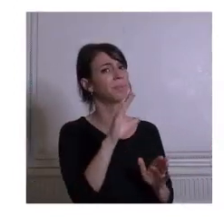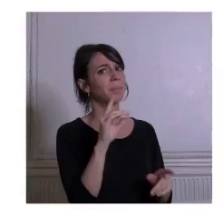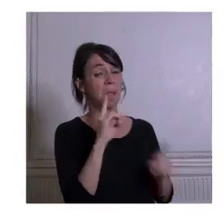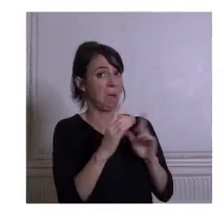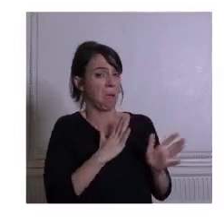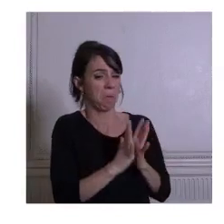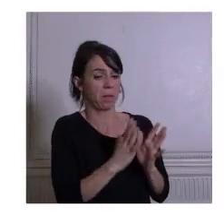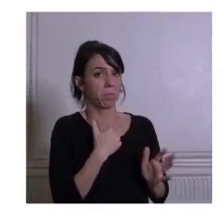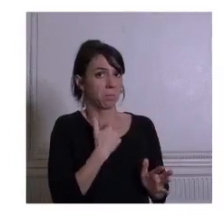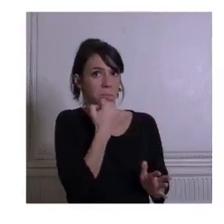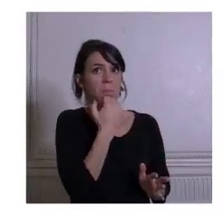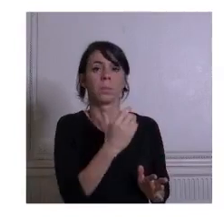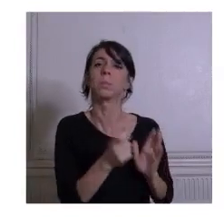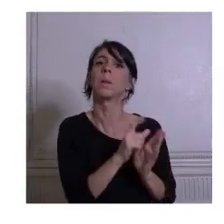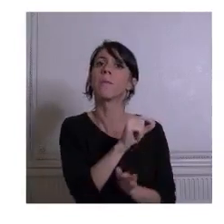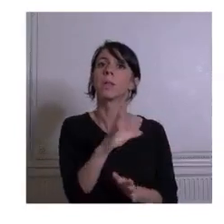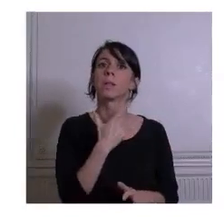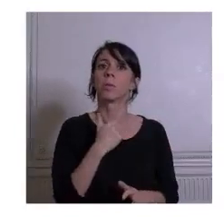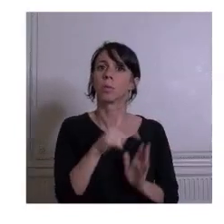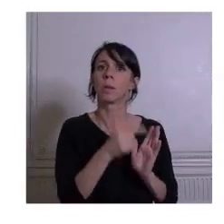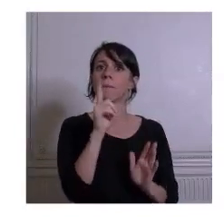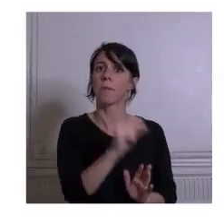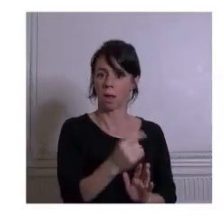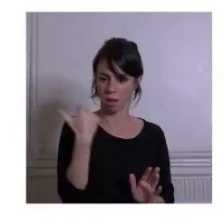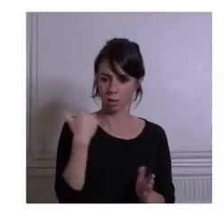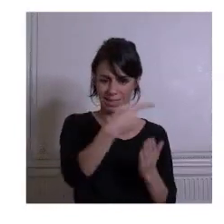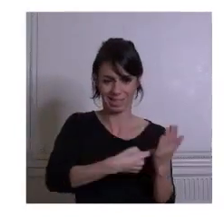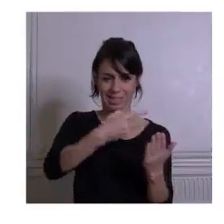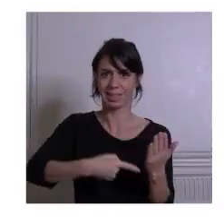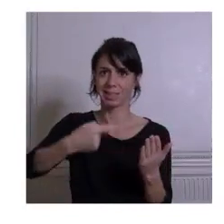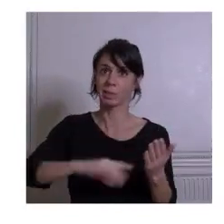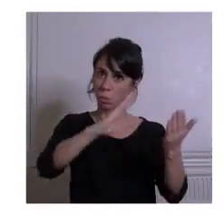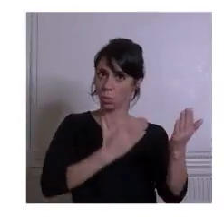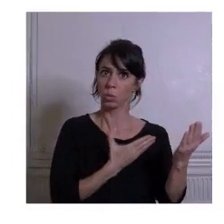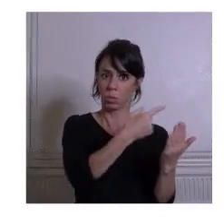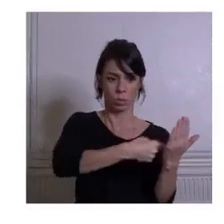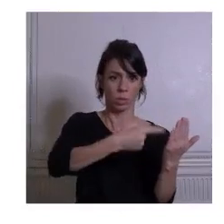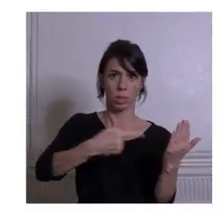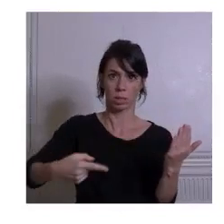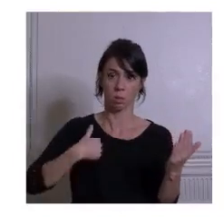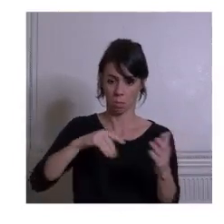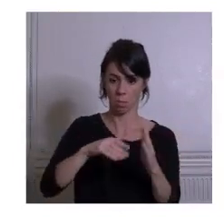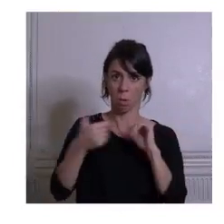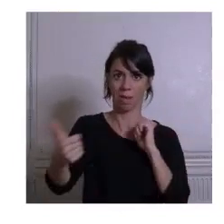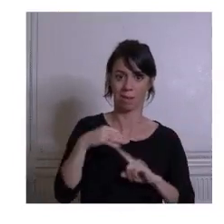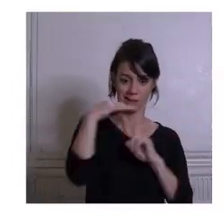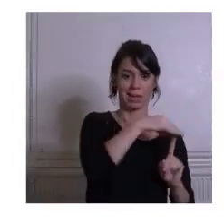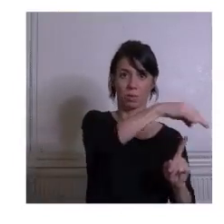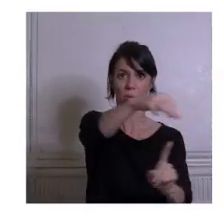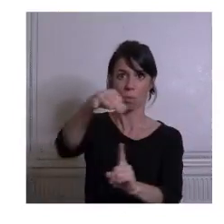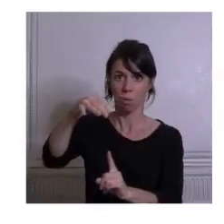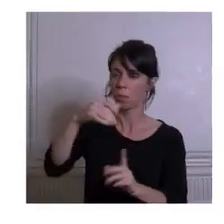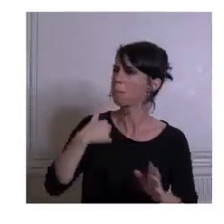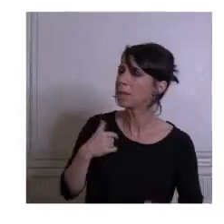vous remercie. Délibération numéro 5. Délégation et représentation du conseil municipal au sein